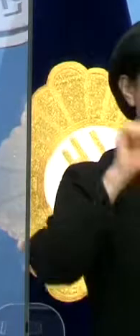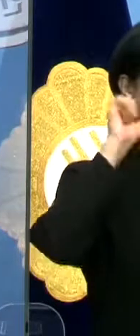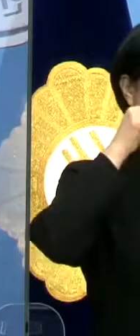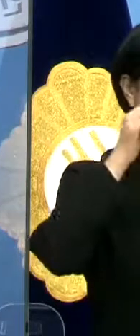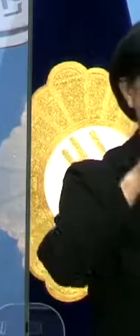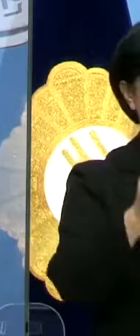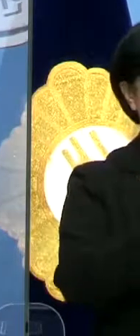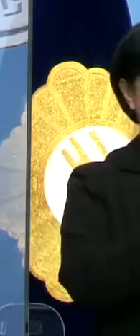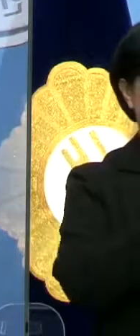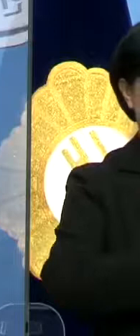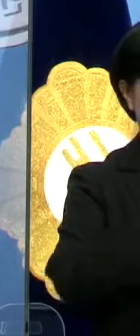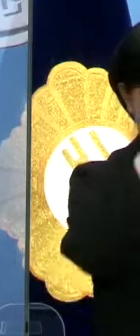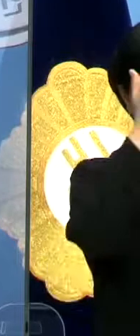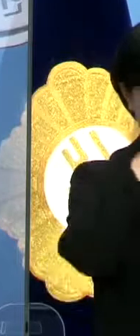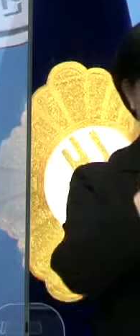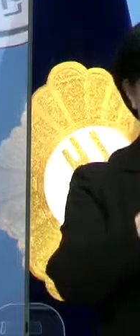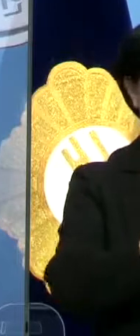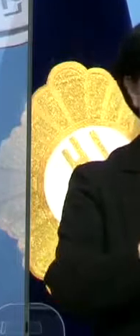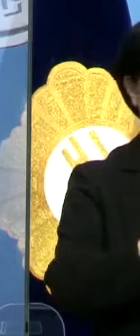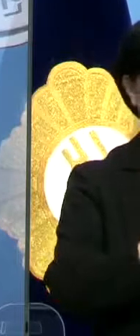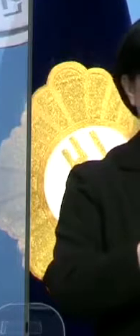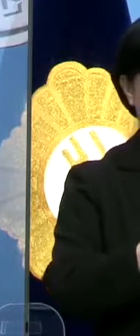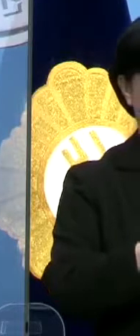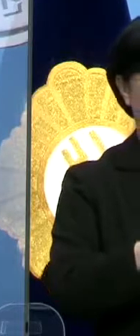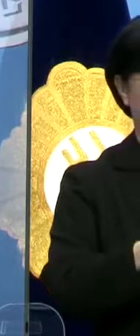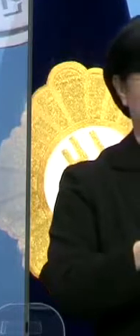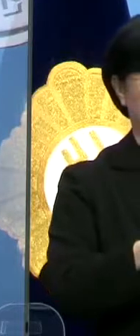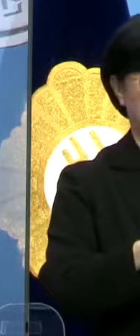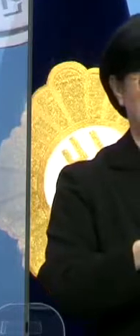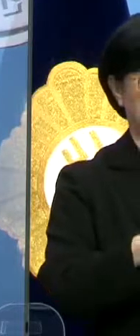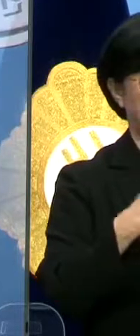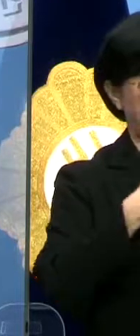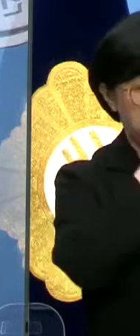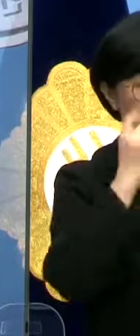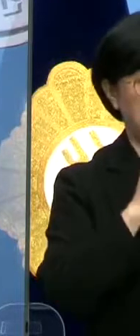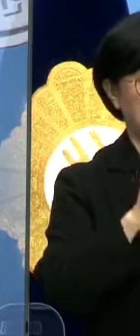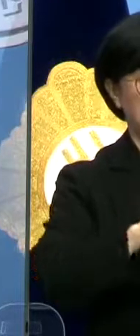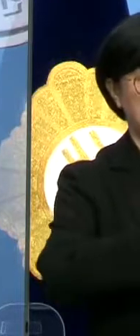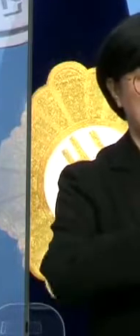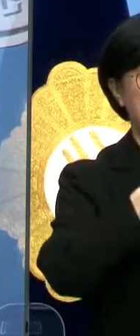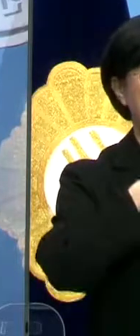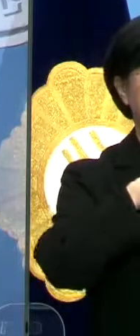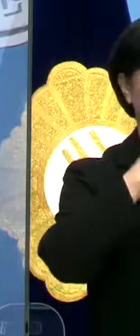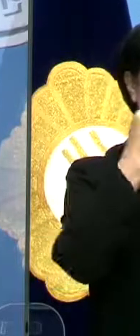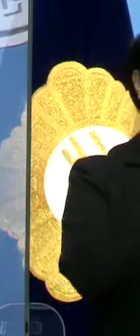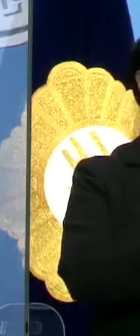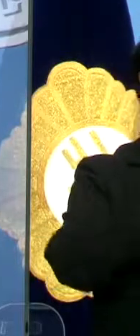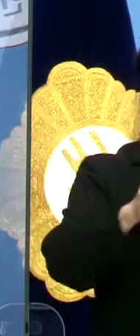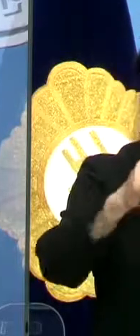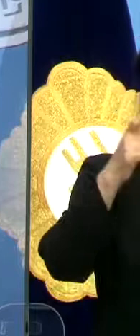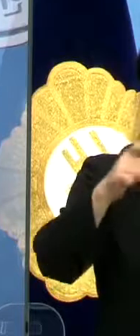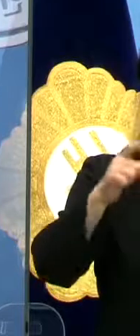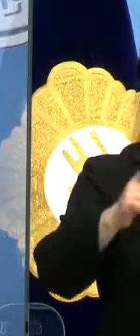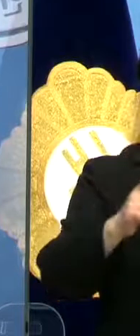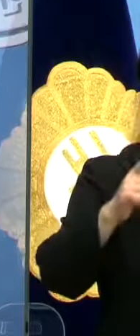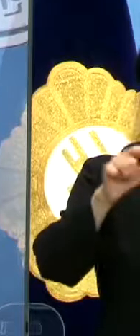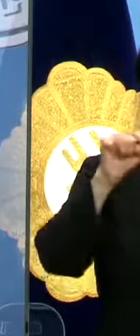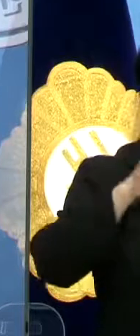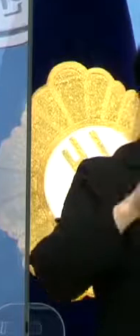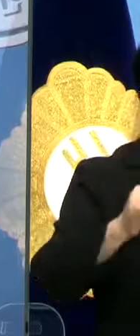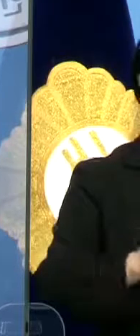더불어 민주당이 공직 윤리 를 공직 윤리 결여를 대놓고 드러낸 행위자 단순히 지방 전치 차원을 넘어서